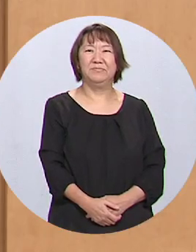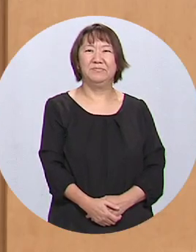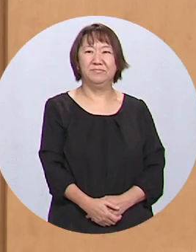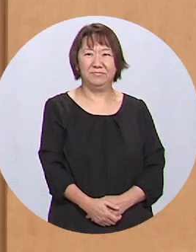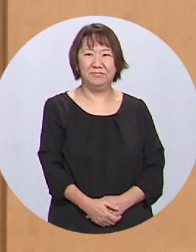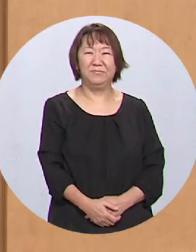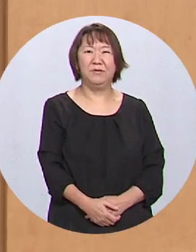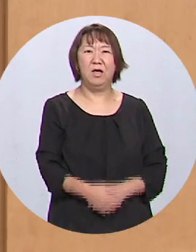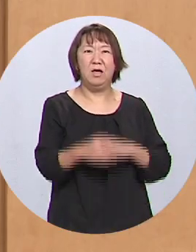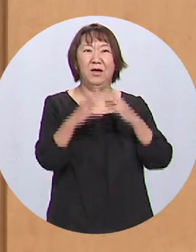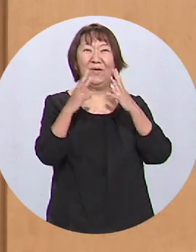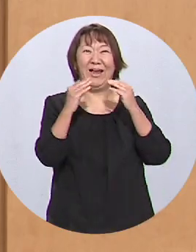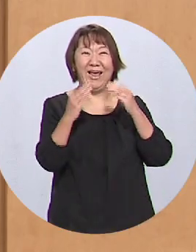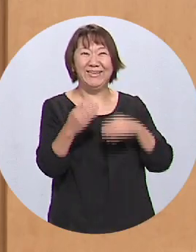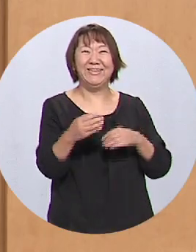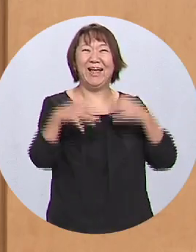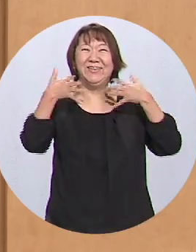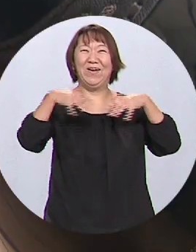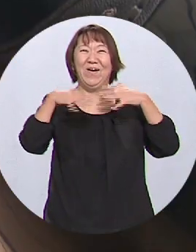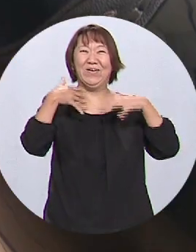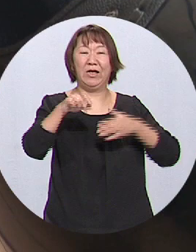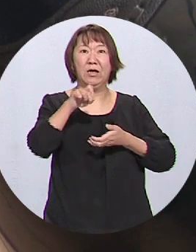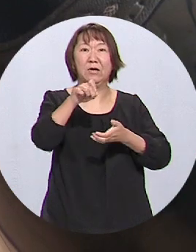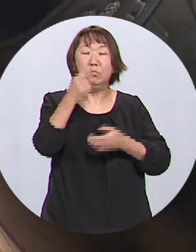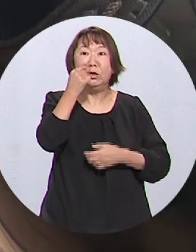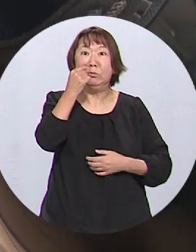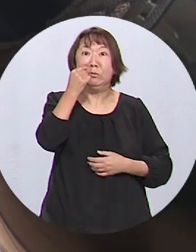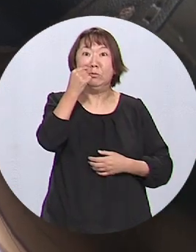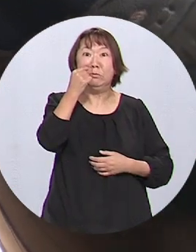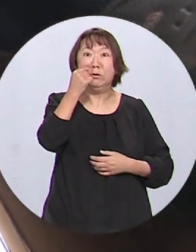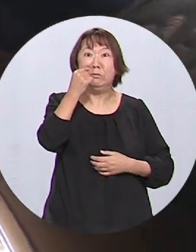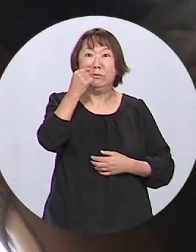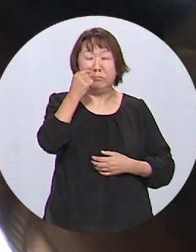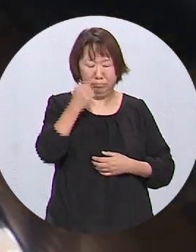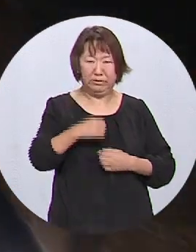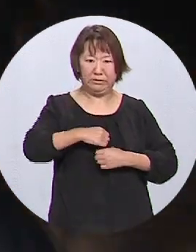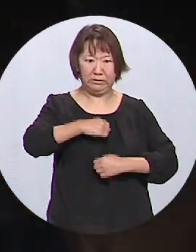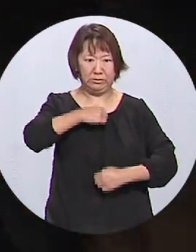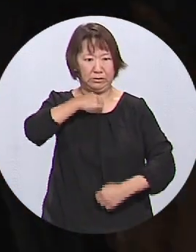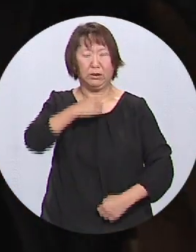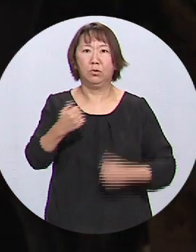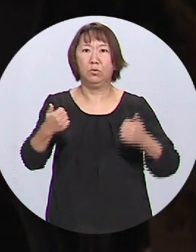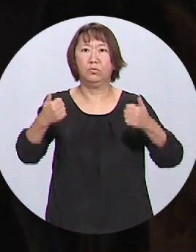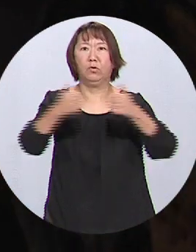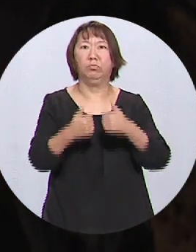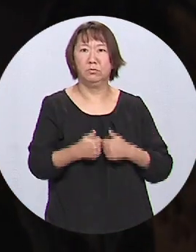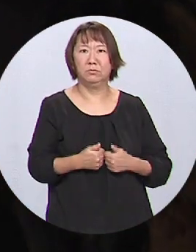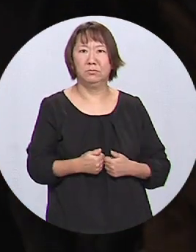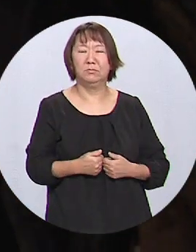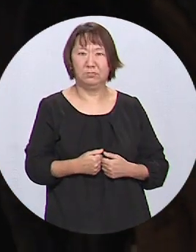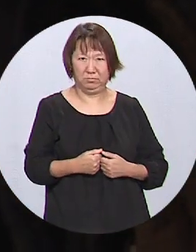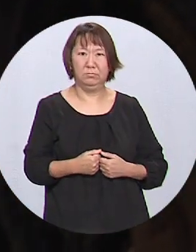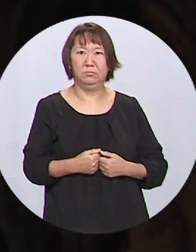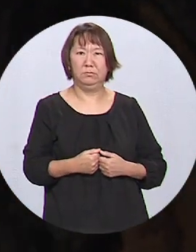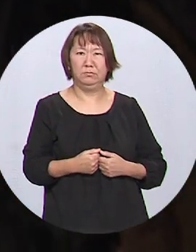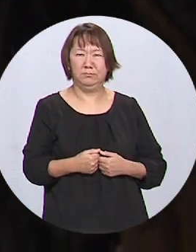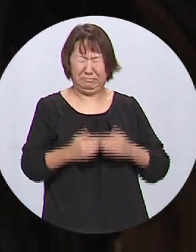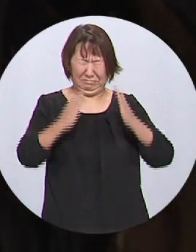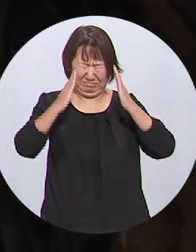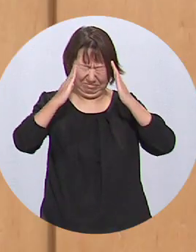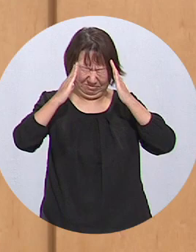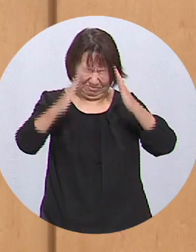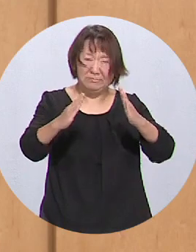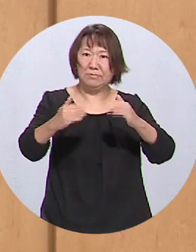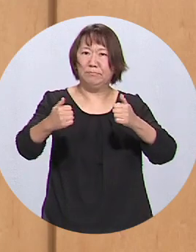言えないよね。面白いことなんか。てか真剣勝負ですから。これ本当に全力でぶつかり合いたいなっ